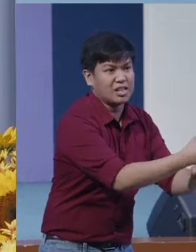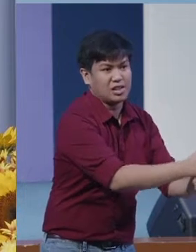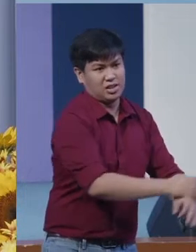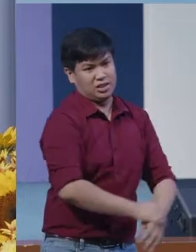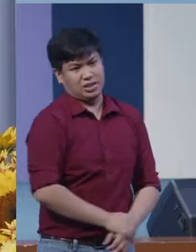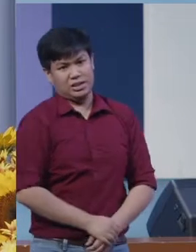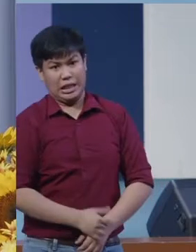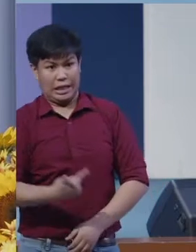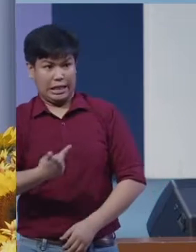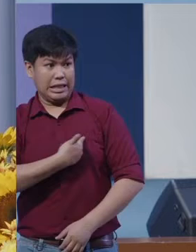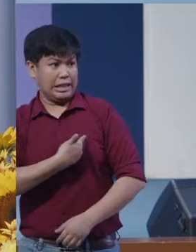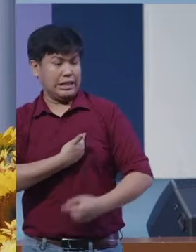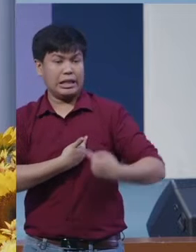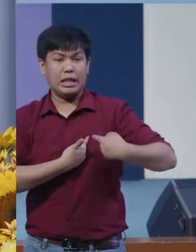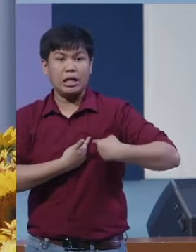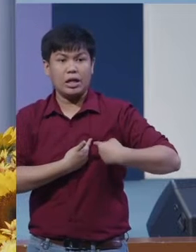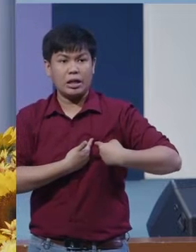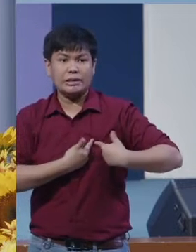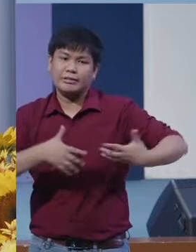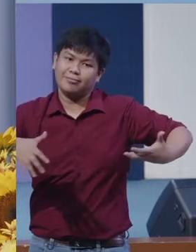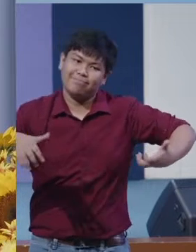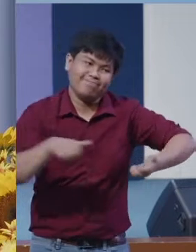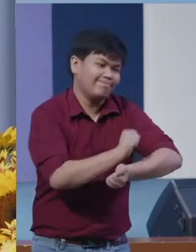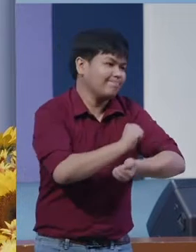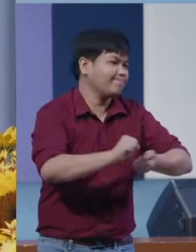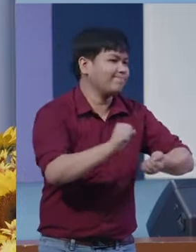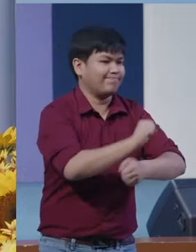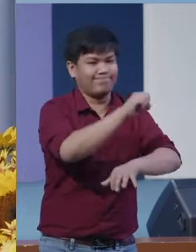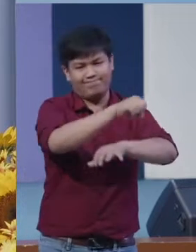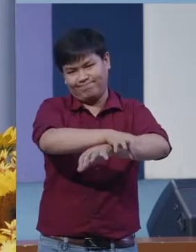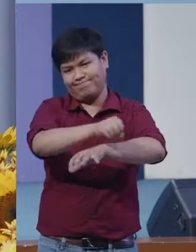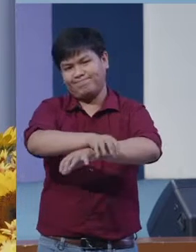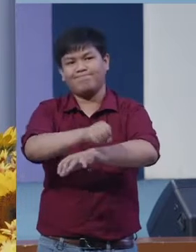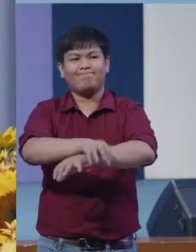Guilty kayo ng paninirang puri.